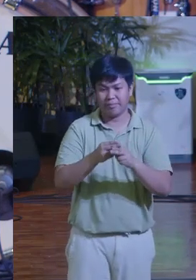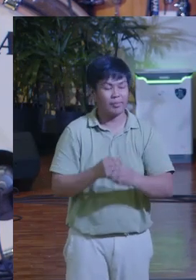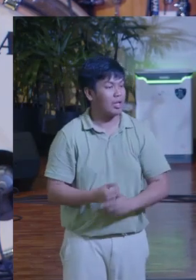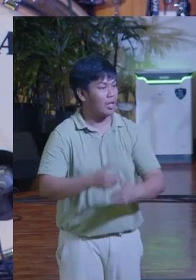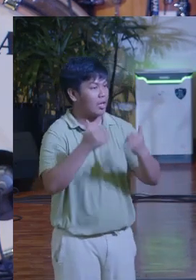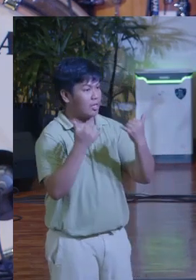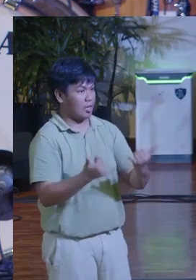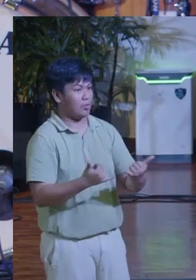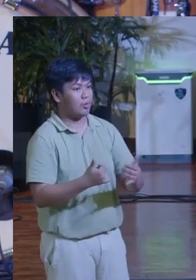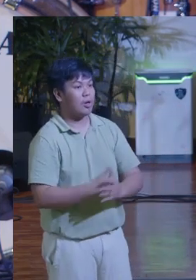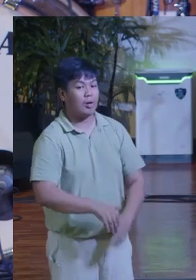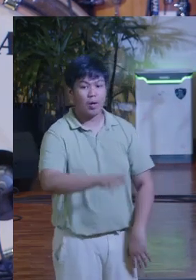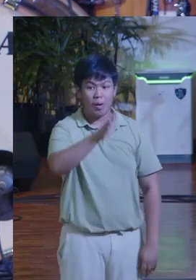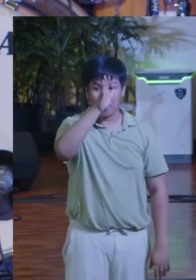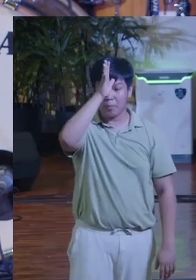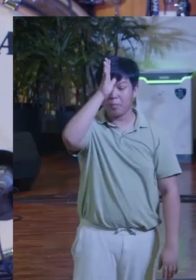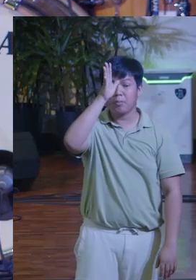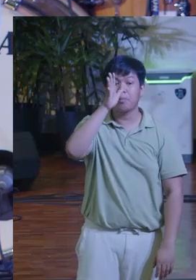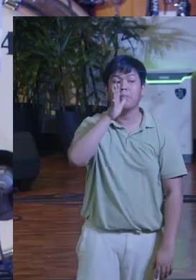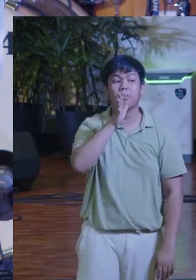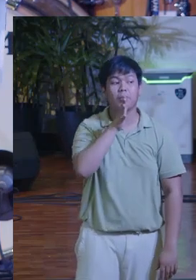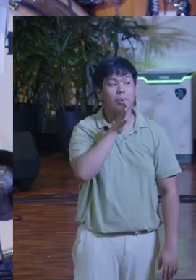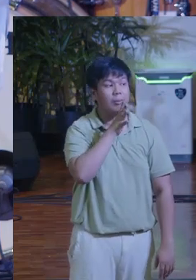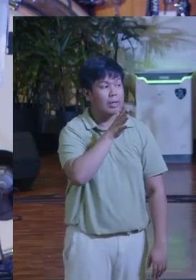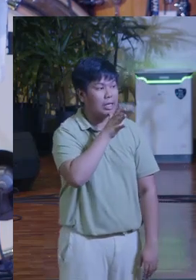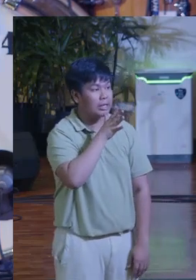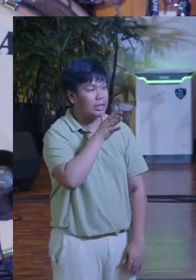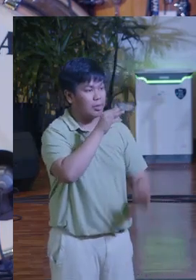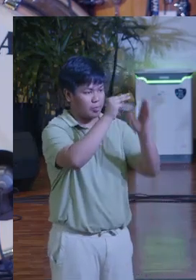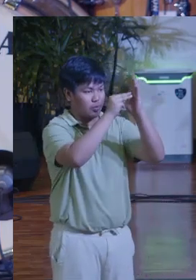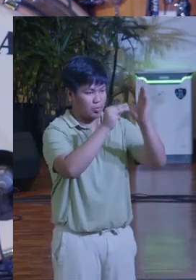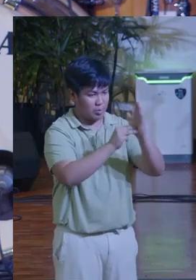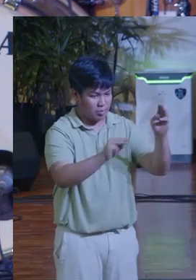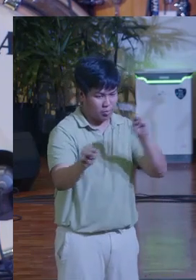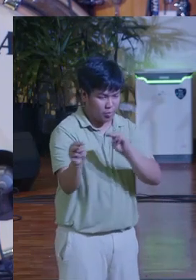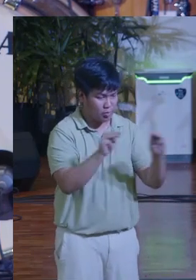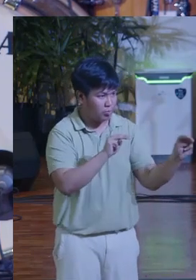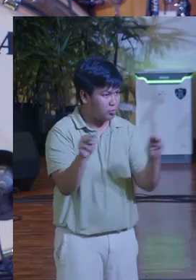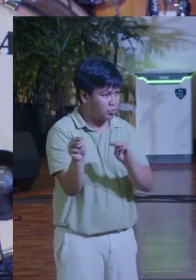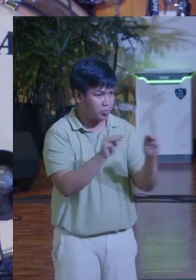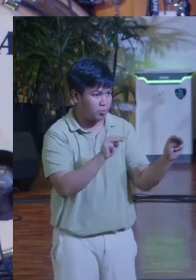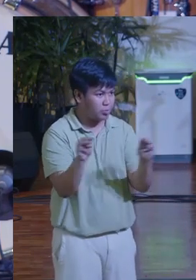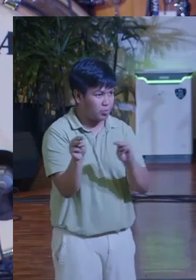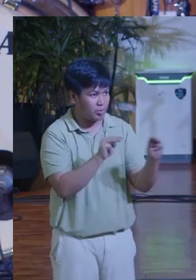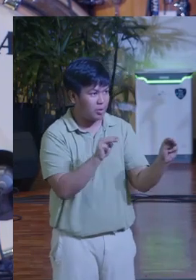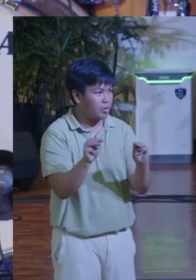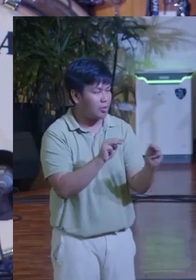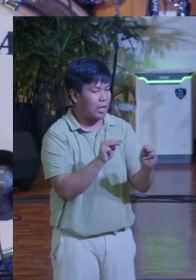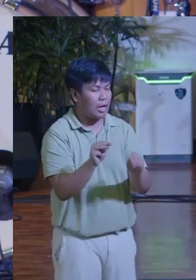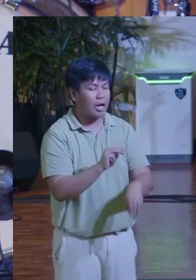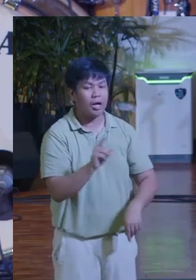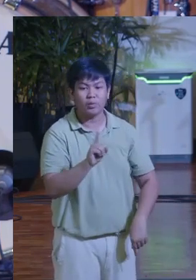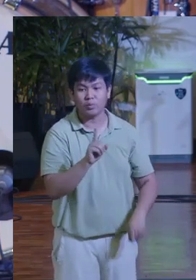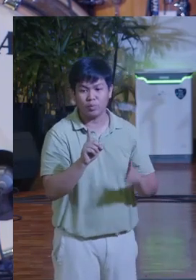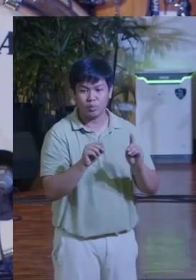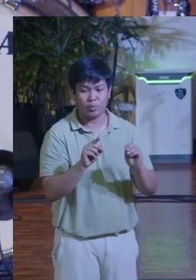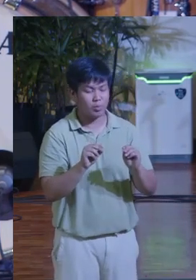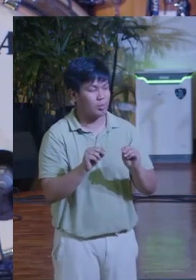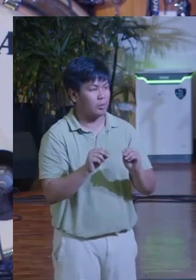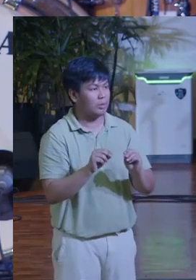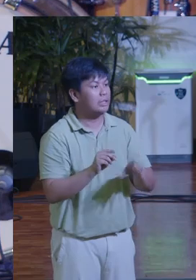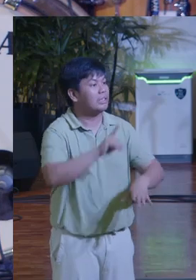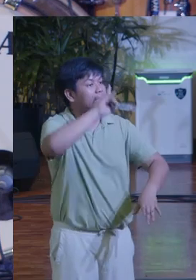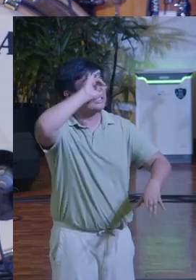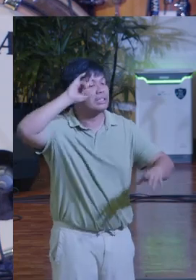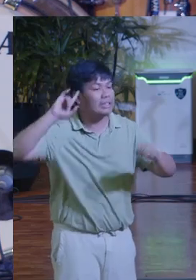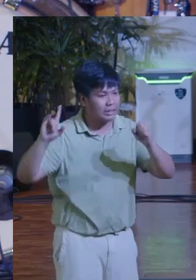Sila ay kumilos ang Diyos sa kanila sa puso ng isang Levitang babae upang